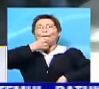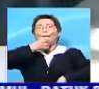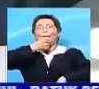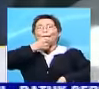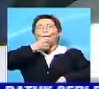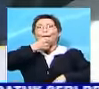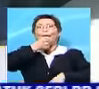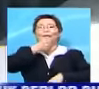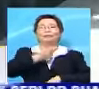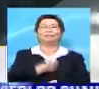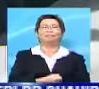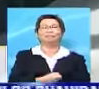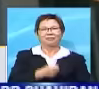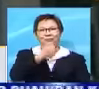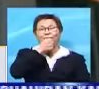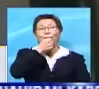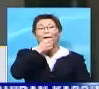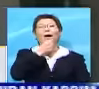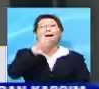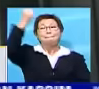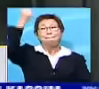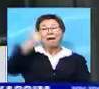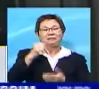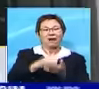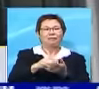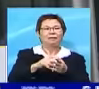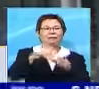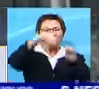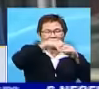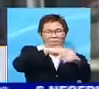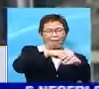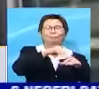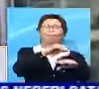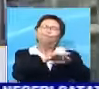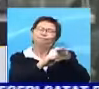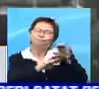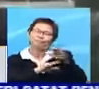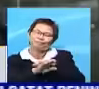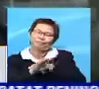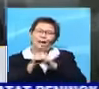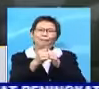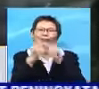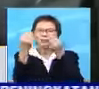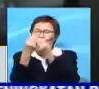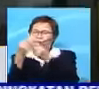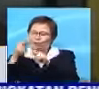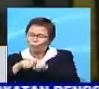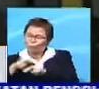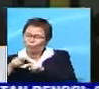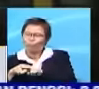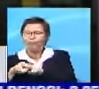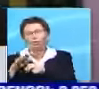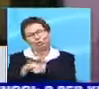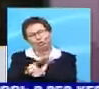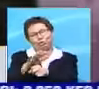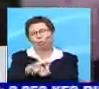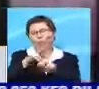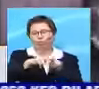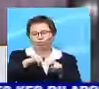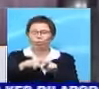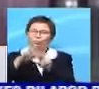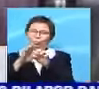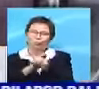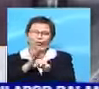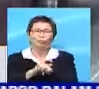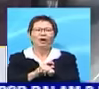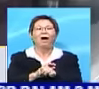menerusi sistem audio. Bas berkenaan mempunyai ruang dalaman yang selesa dilengkapi bilangan tempat duduk yang mencukupi serta